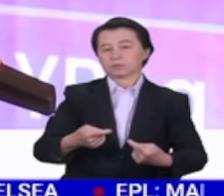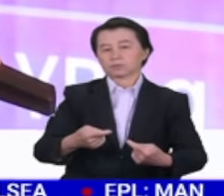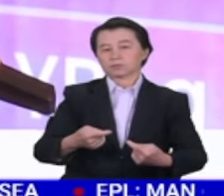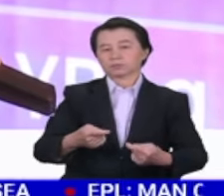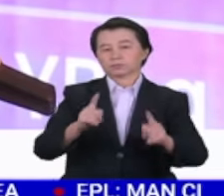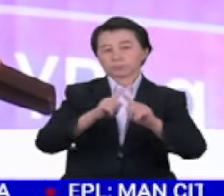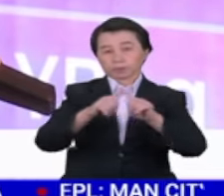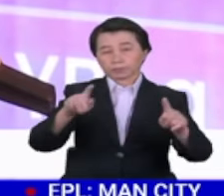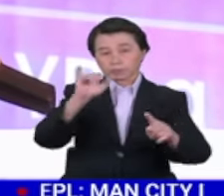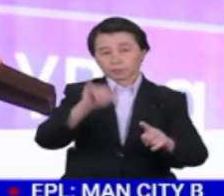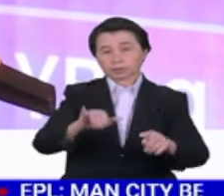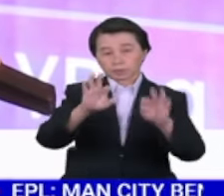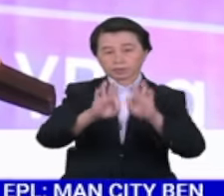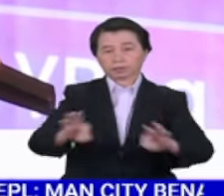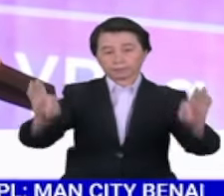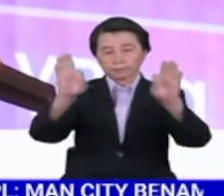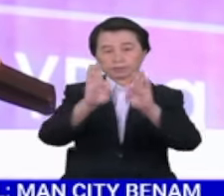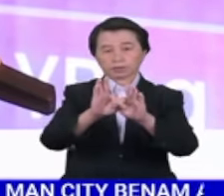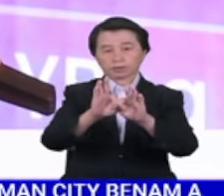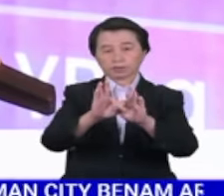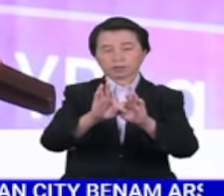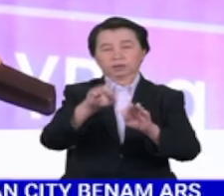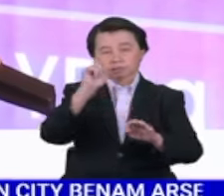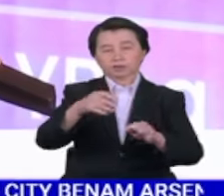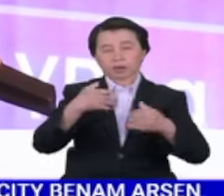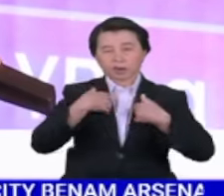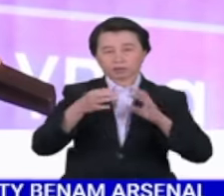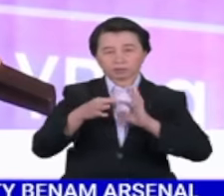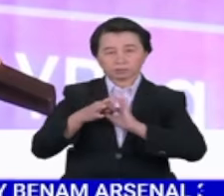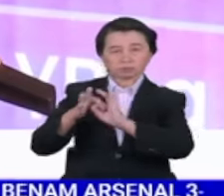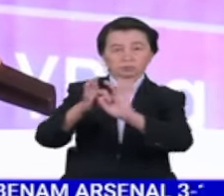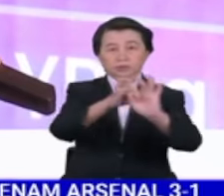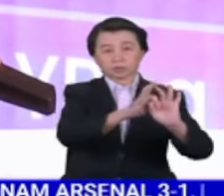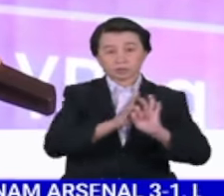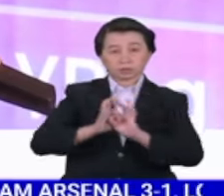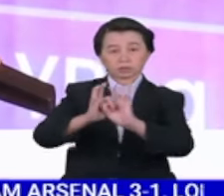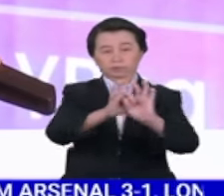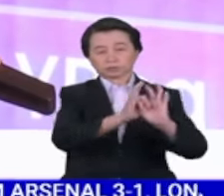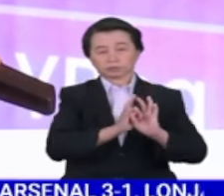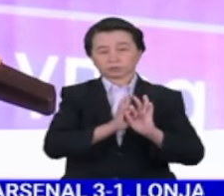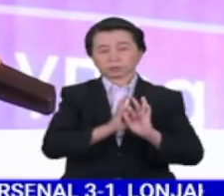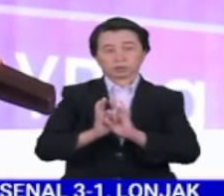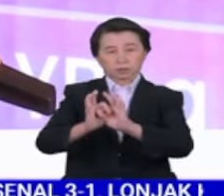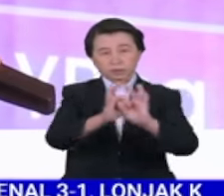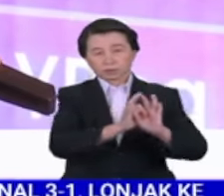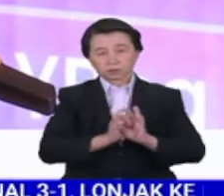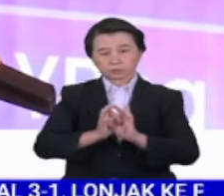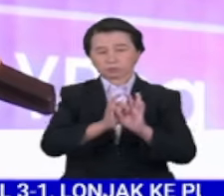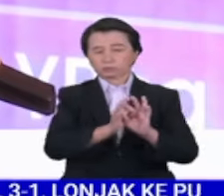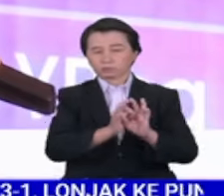tapi yang paling penting adalah kerjasama berkat kerjasama di antara